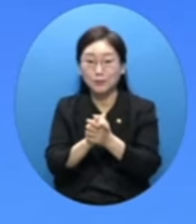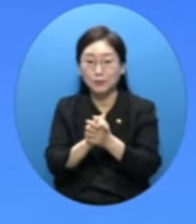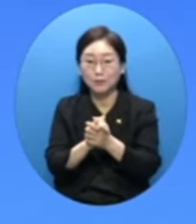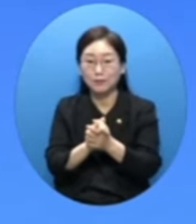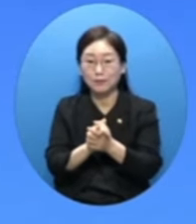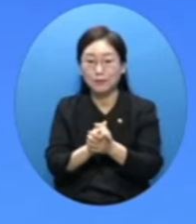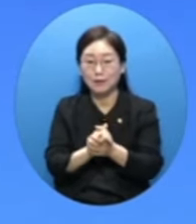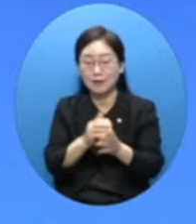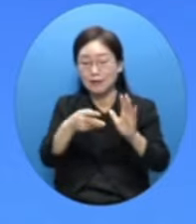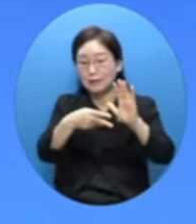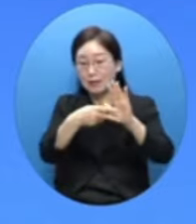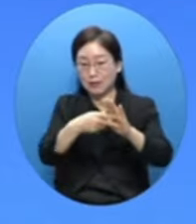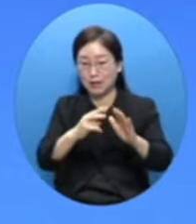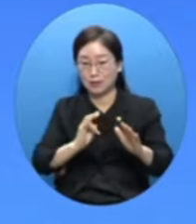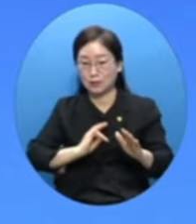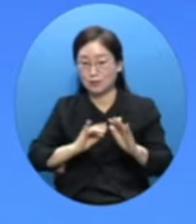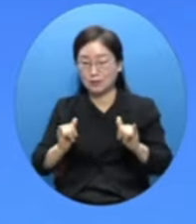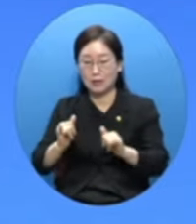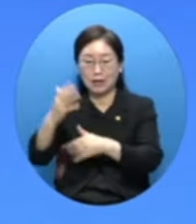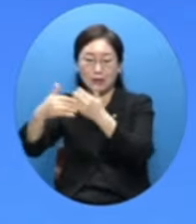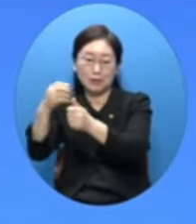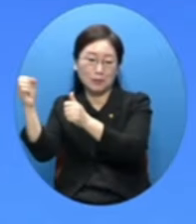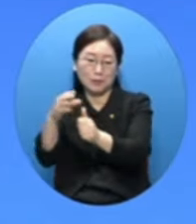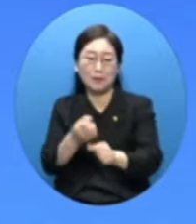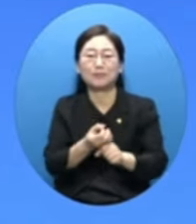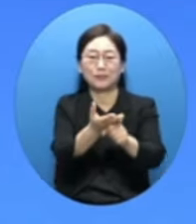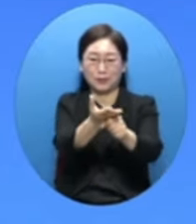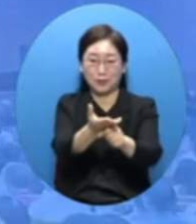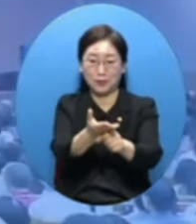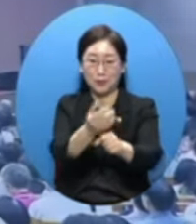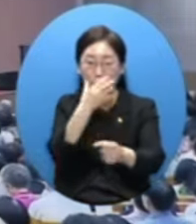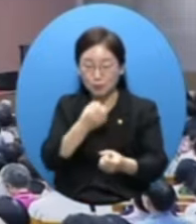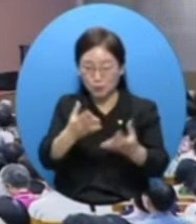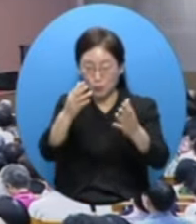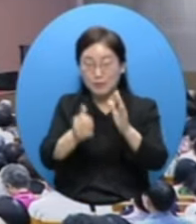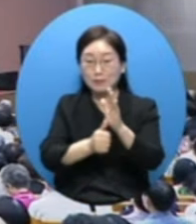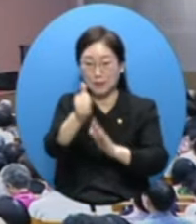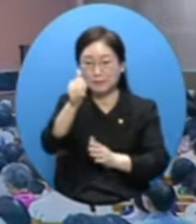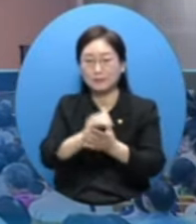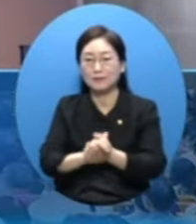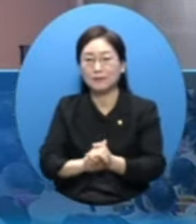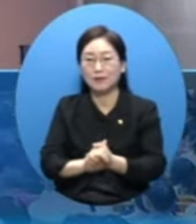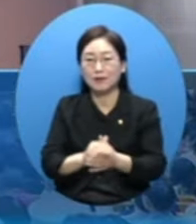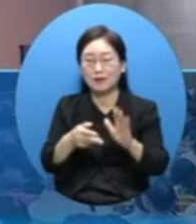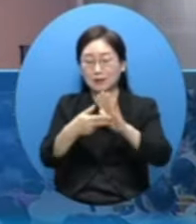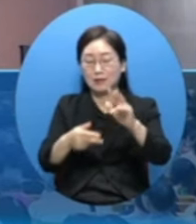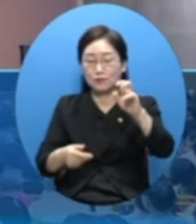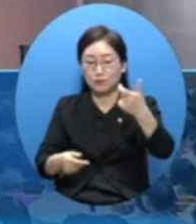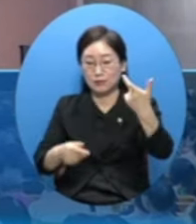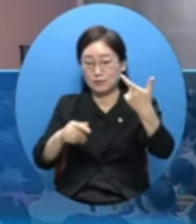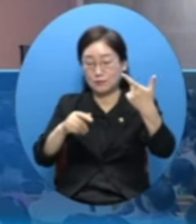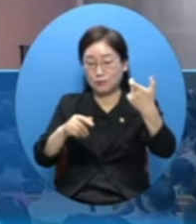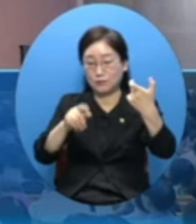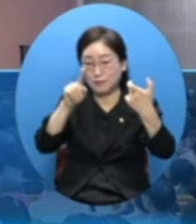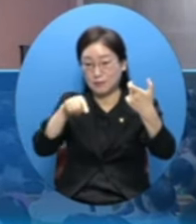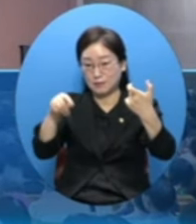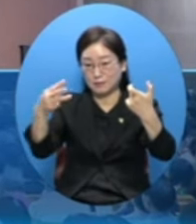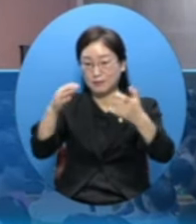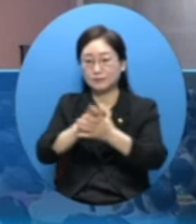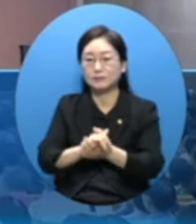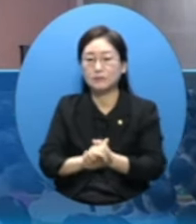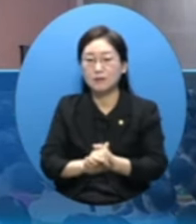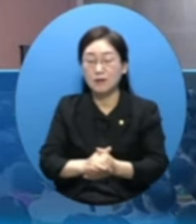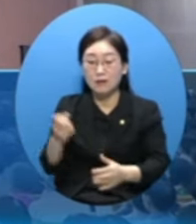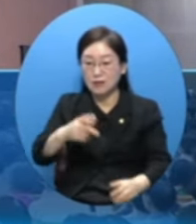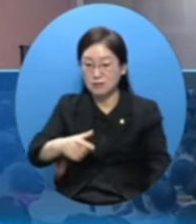이사야을 통해서 축복과 희망의 메시지를 전해주십니다 이사야 60장 18절 20절입니다 다시는 강한